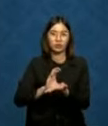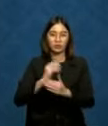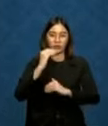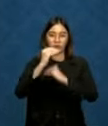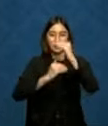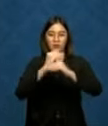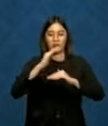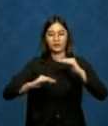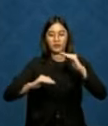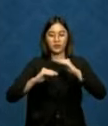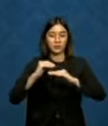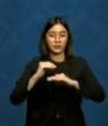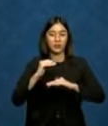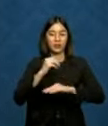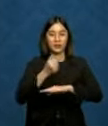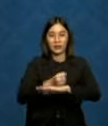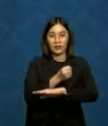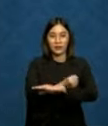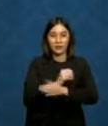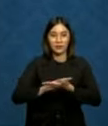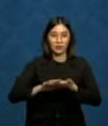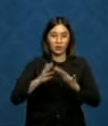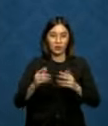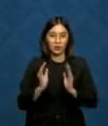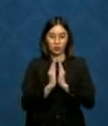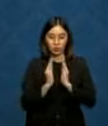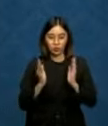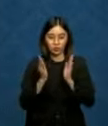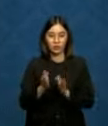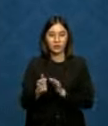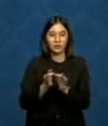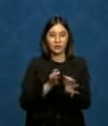พัฒนาฝีมือแรงงานกรมพัฒนาฝีมือแรงงานครับกราบขอบพระคุณผู้ชี้แจงด้วยครับ